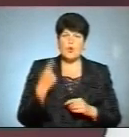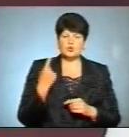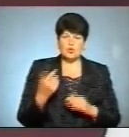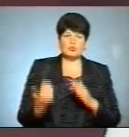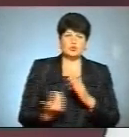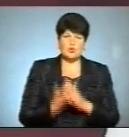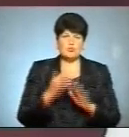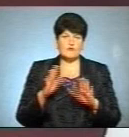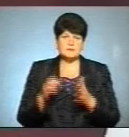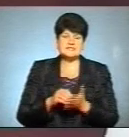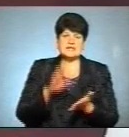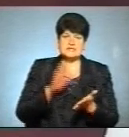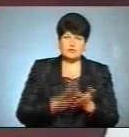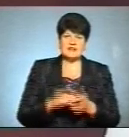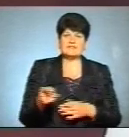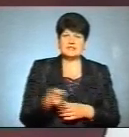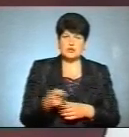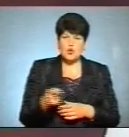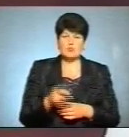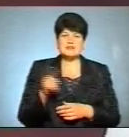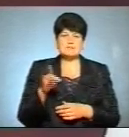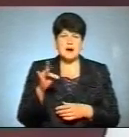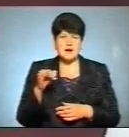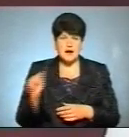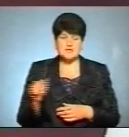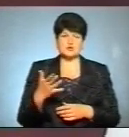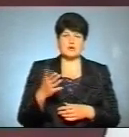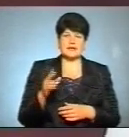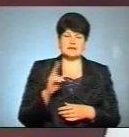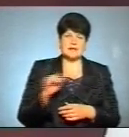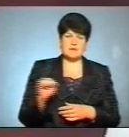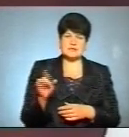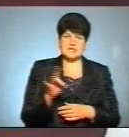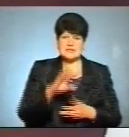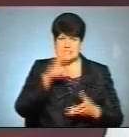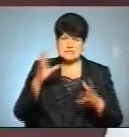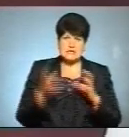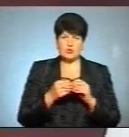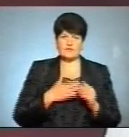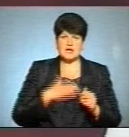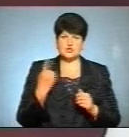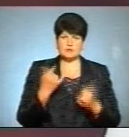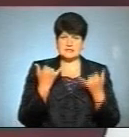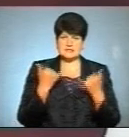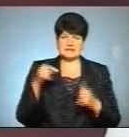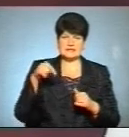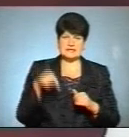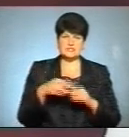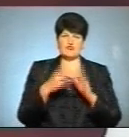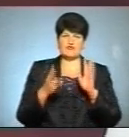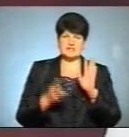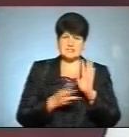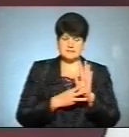новому випадку зареєстрували у Тернополі, Збаразькому та Теребовлянському районах. Загалом у нашій області зараз